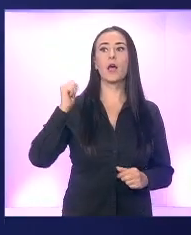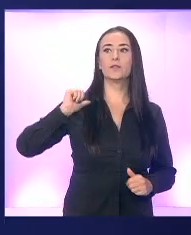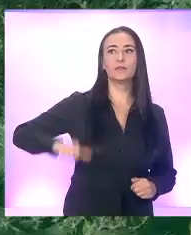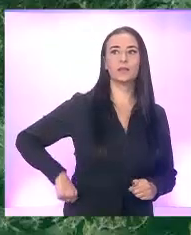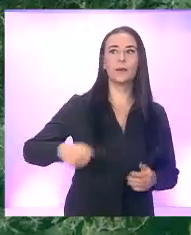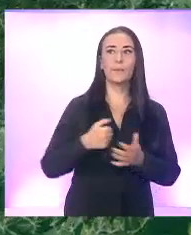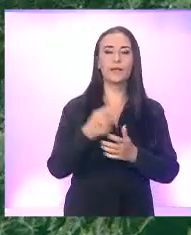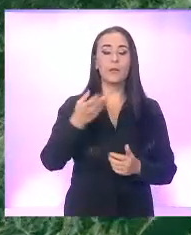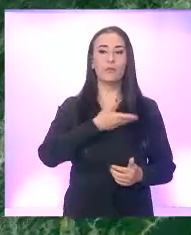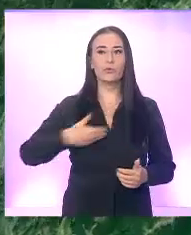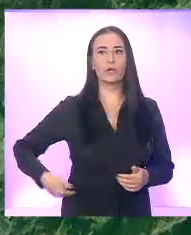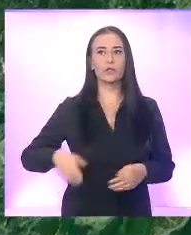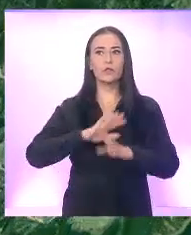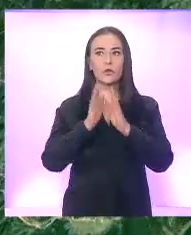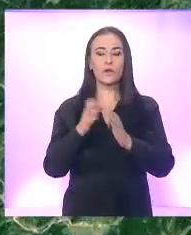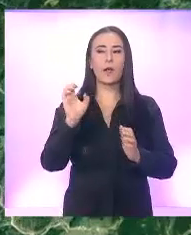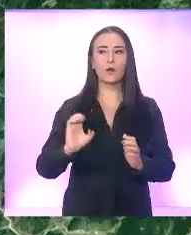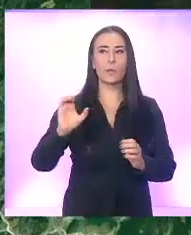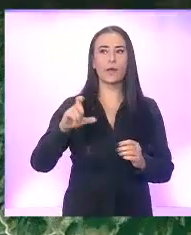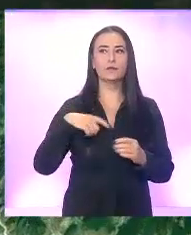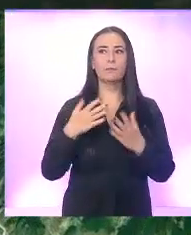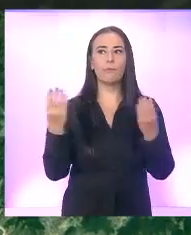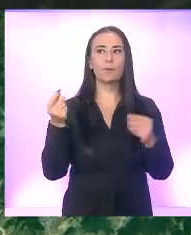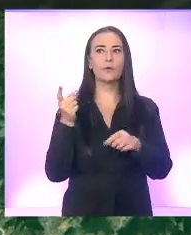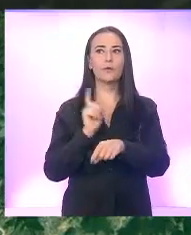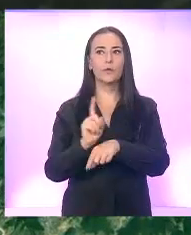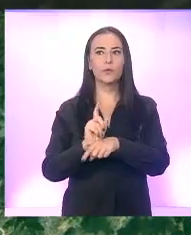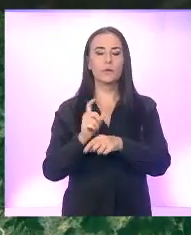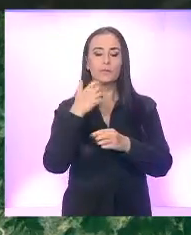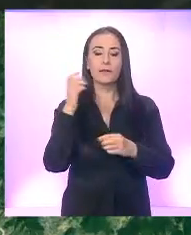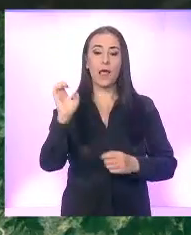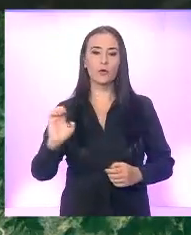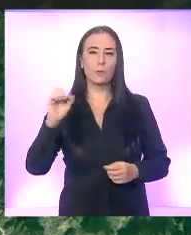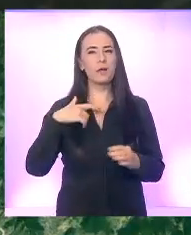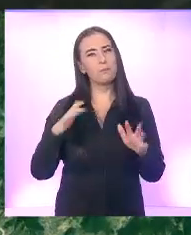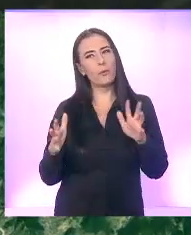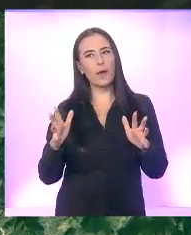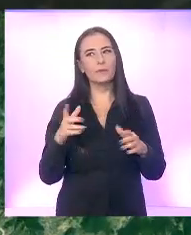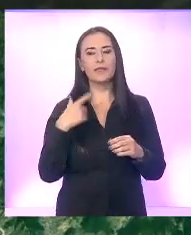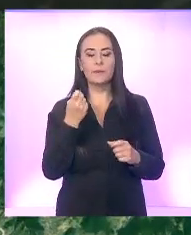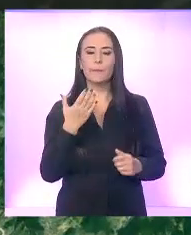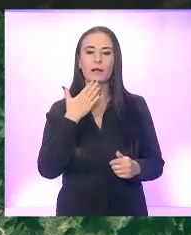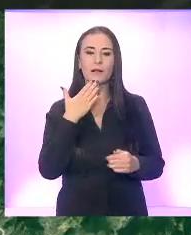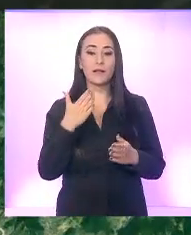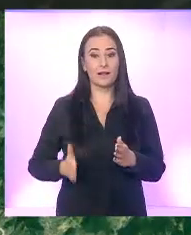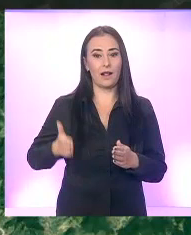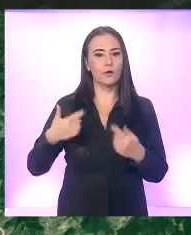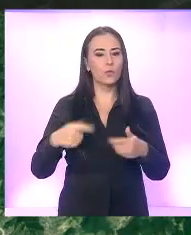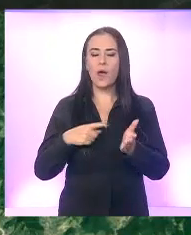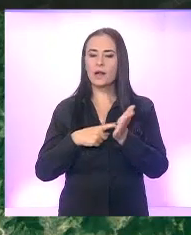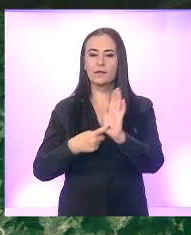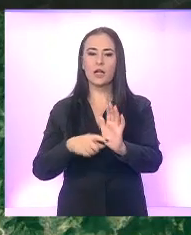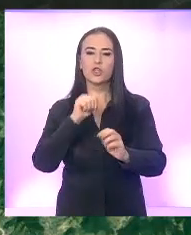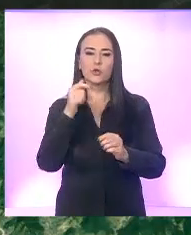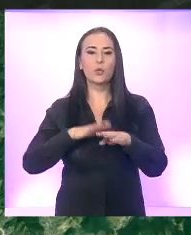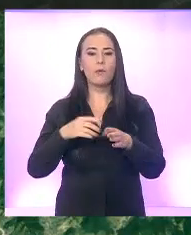și până la București, tot fonduri europene. Prin urmare, în lipsa banilor europeni, probabil că, din păcate, calea ferată nu ar arăta